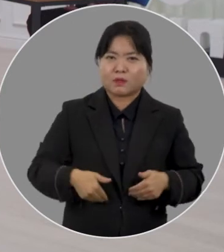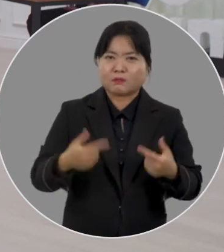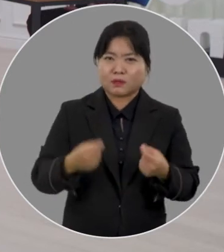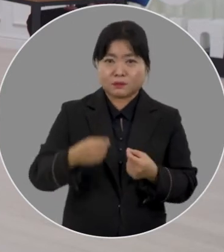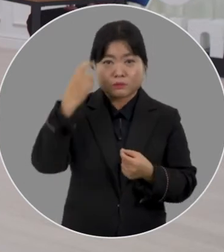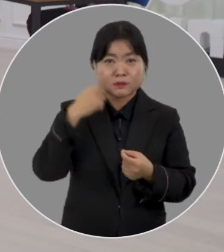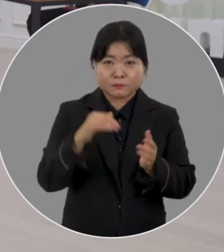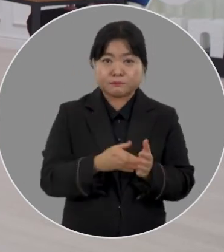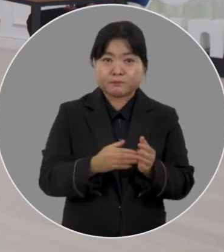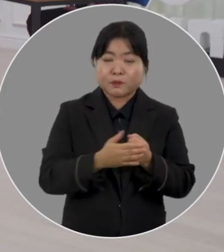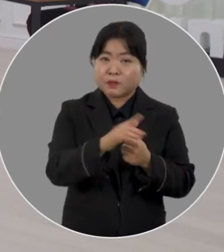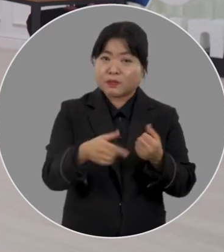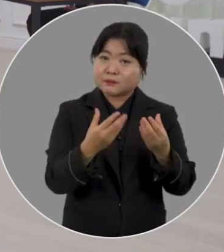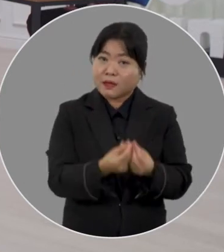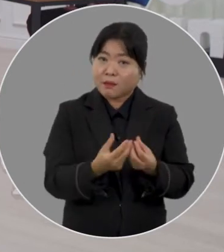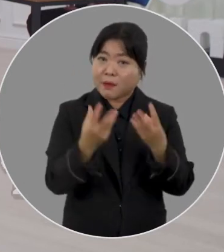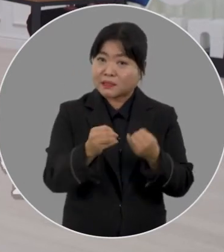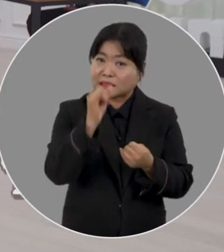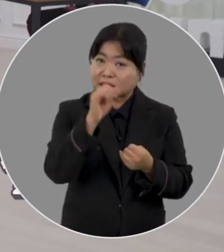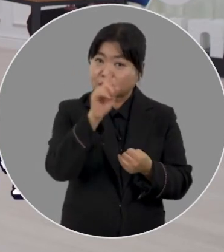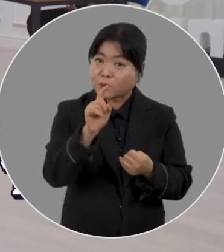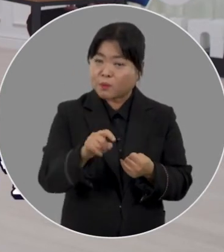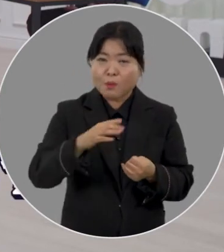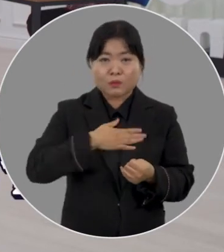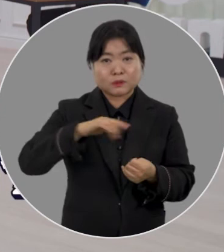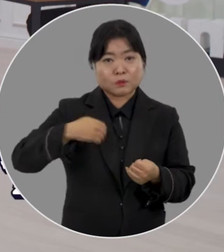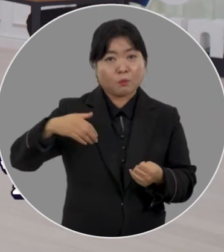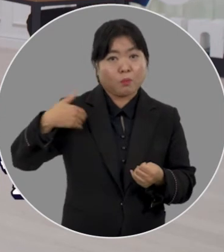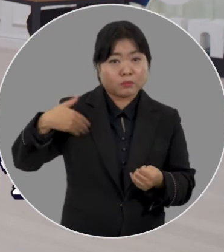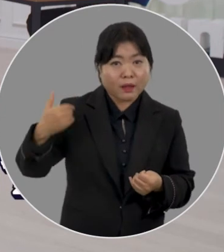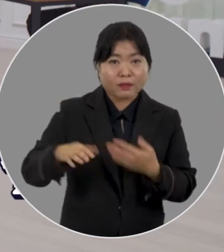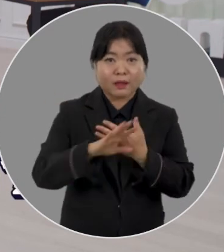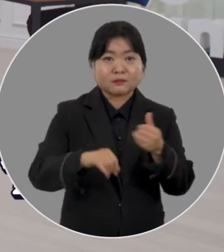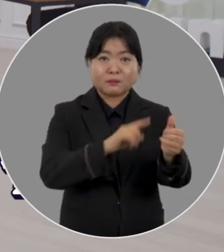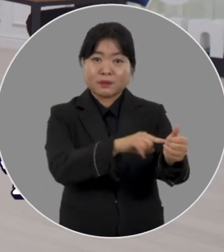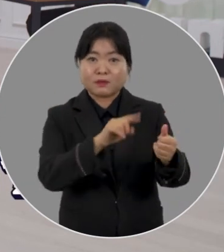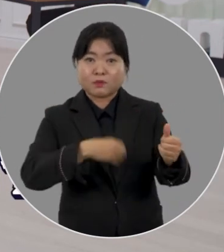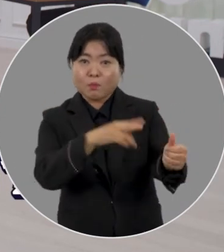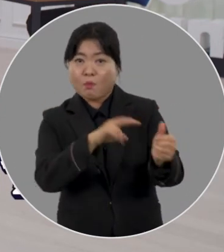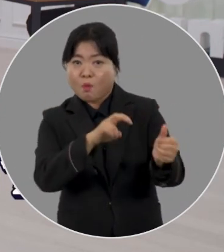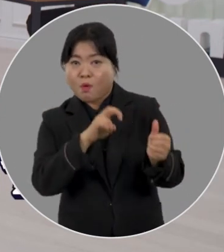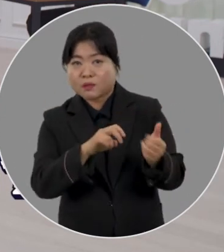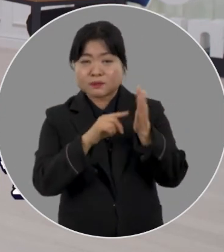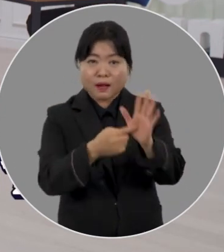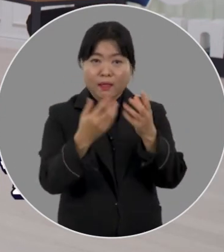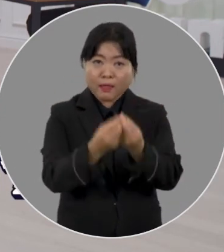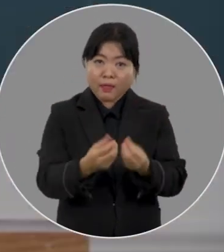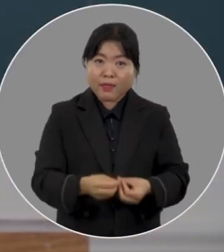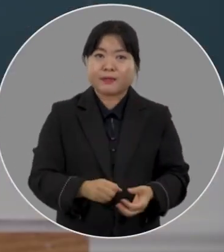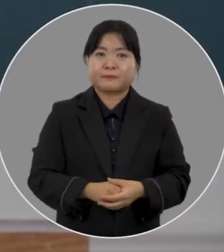그러니까 이런 사례들이 많이 있겠죠. 그러니까 본인도 못 느끼는 사이에 다른 집단에 대해서 그러니까 혐오를 표출하는